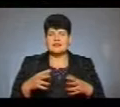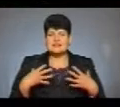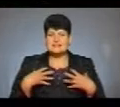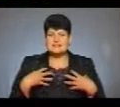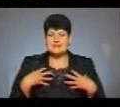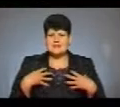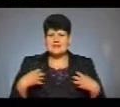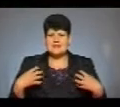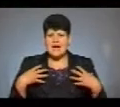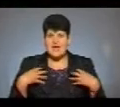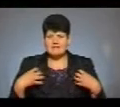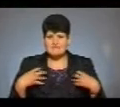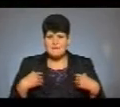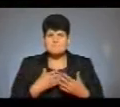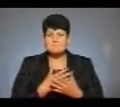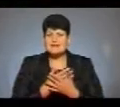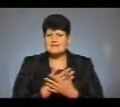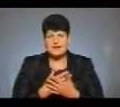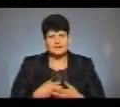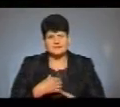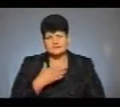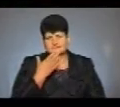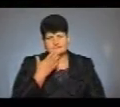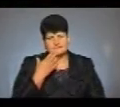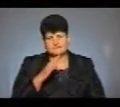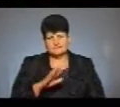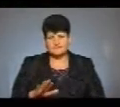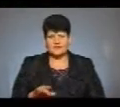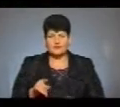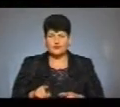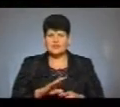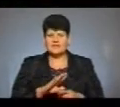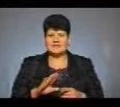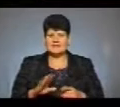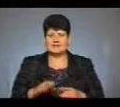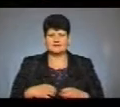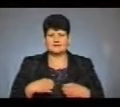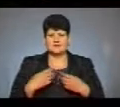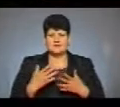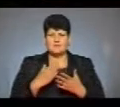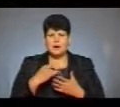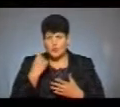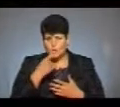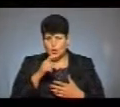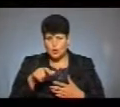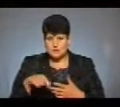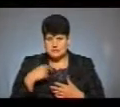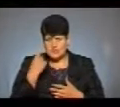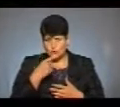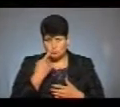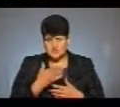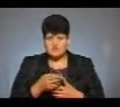2 леви, які справді не агресивні, вони такі мають людські обличчя. Бачите,